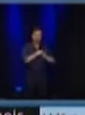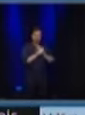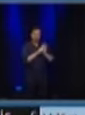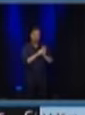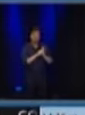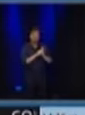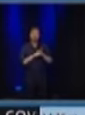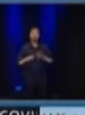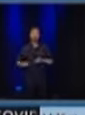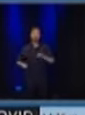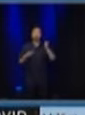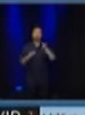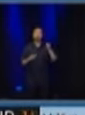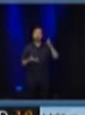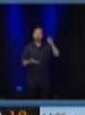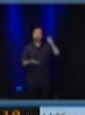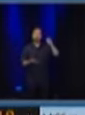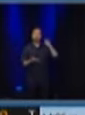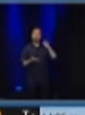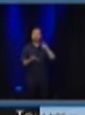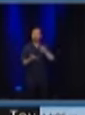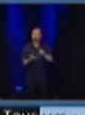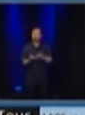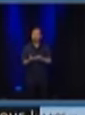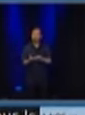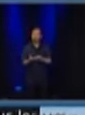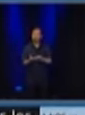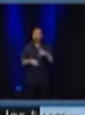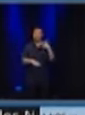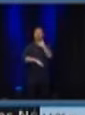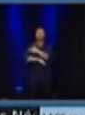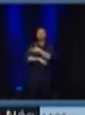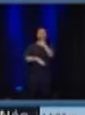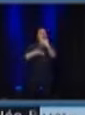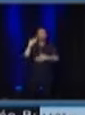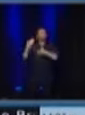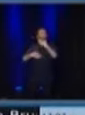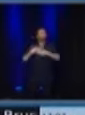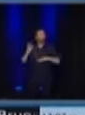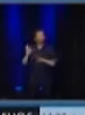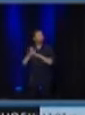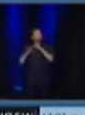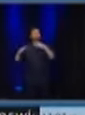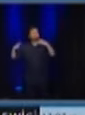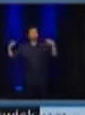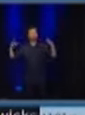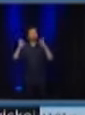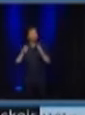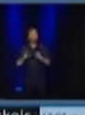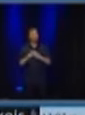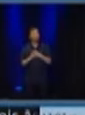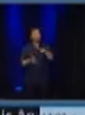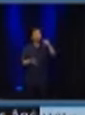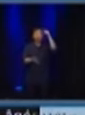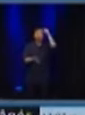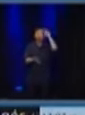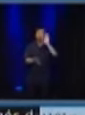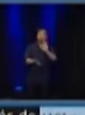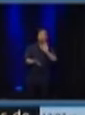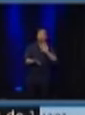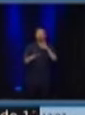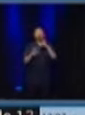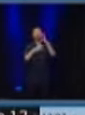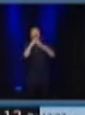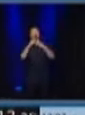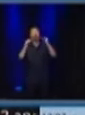d'hospitalisations continue de descendre. Et la vaccination va bien. Vous rappellerez, on s'était donné des